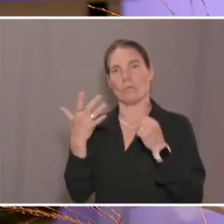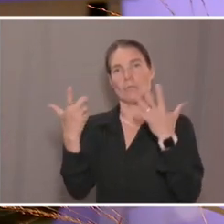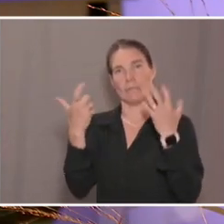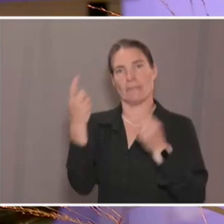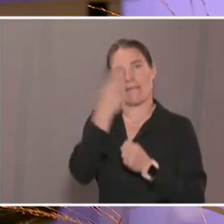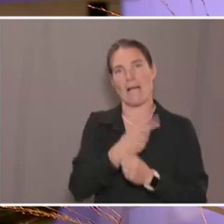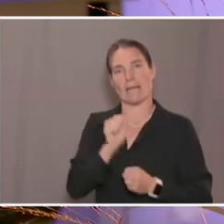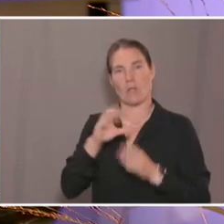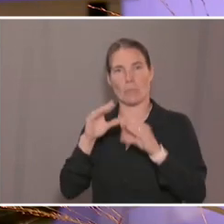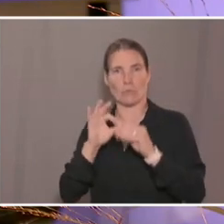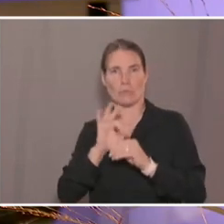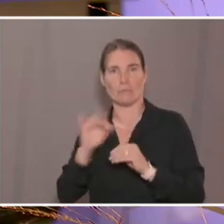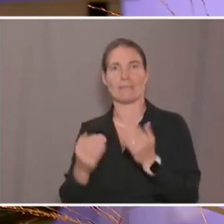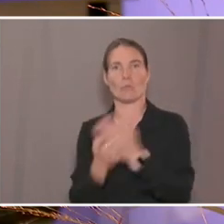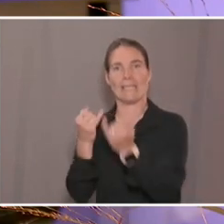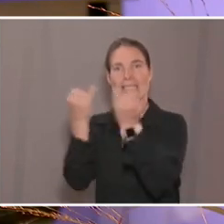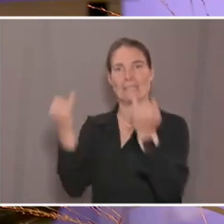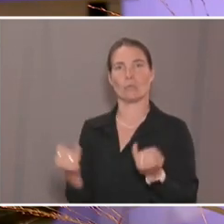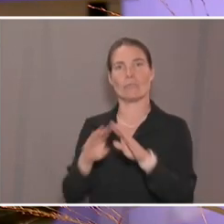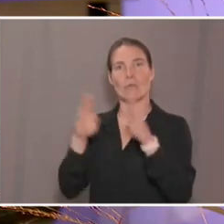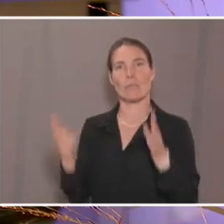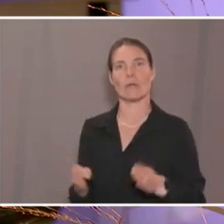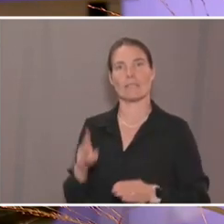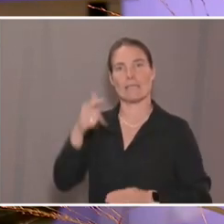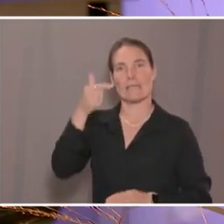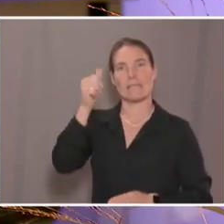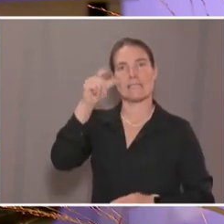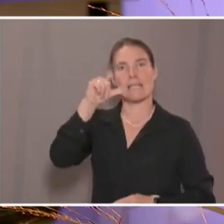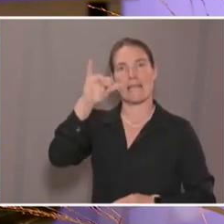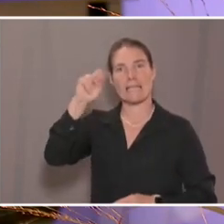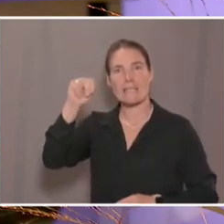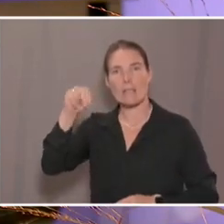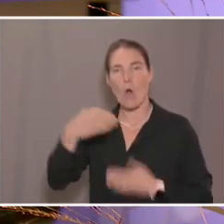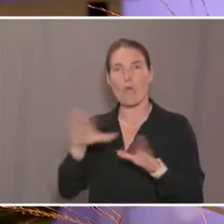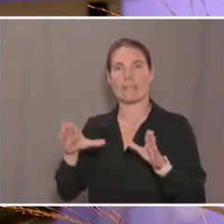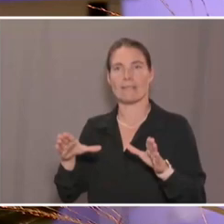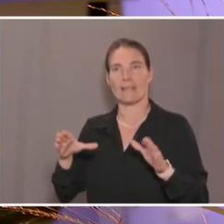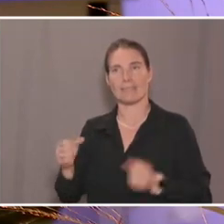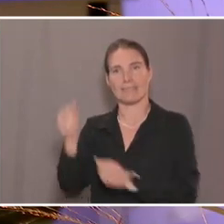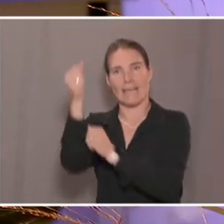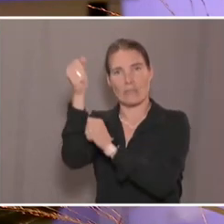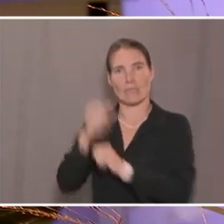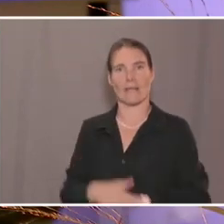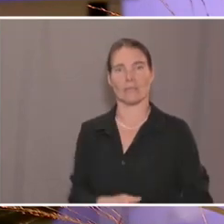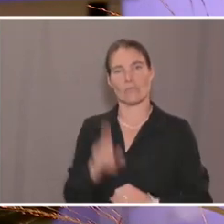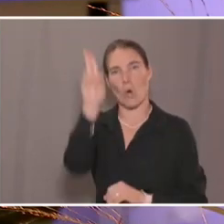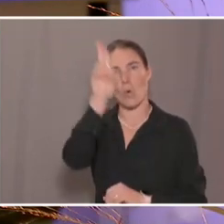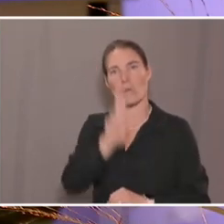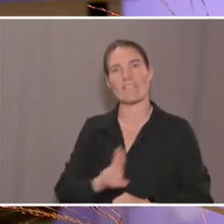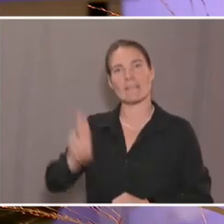nutzen können, um das neue Institutsgebäude Tallinn offiziell einzuweihen und den Schlüssel an die Universität zu